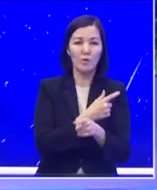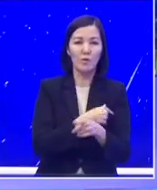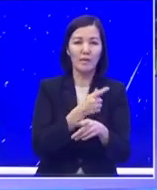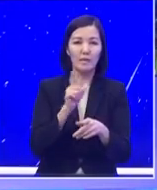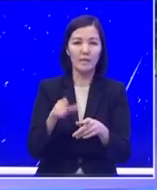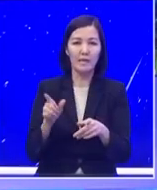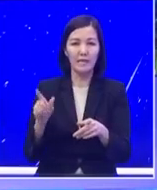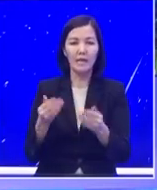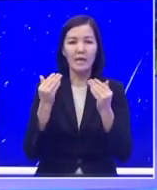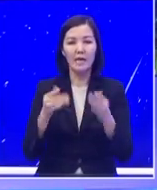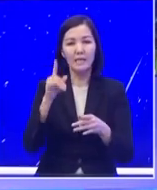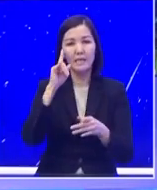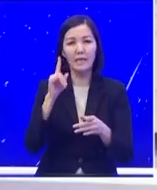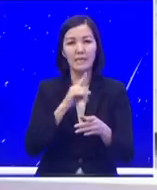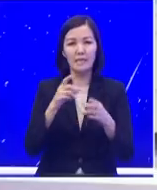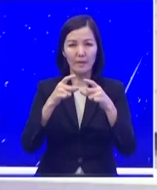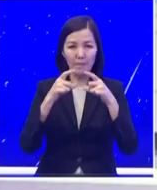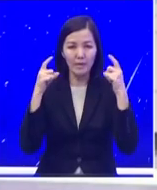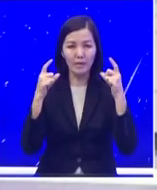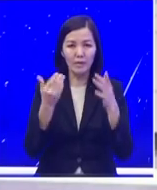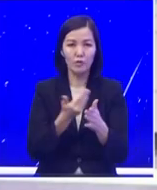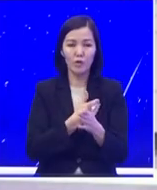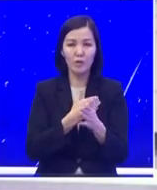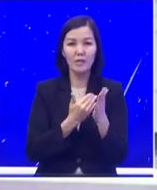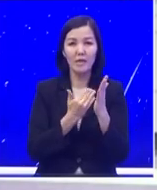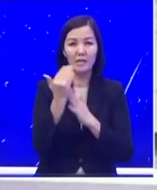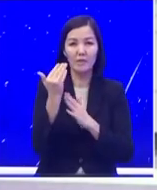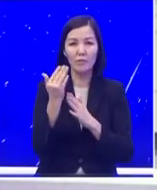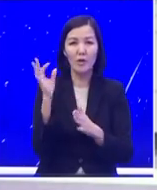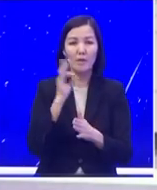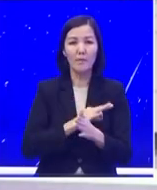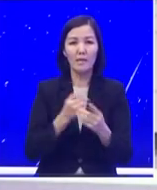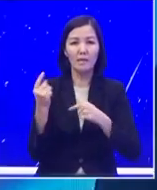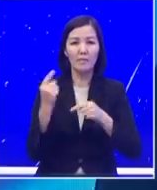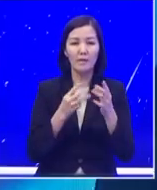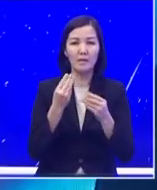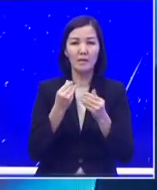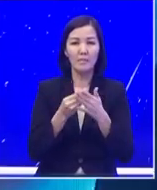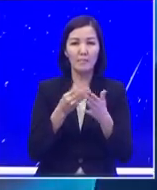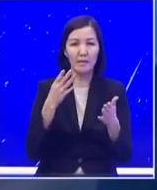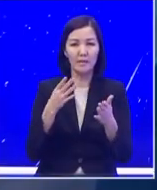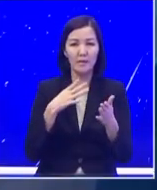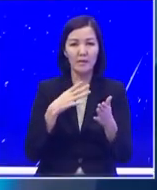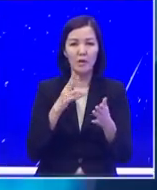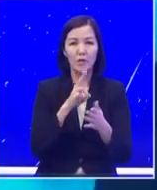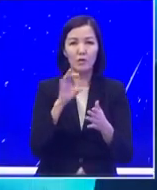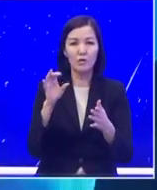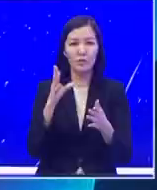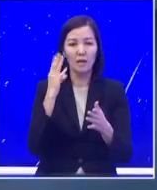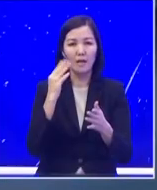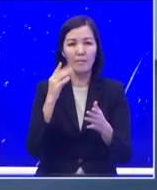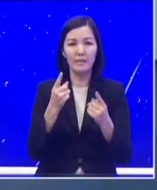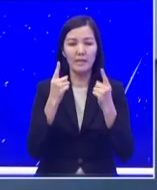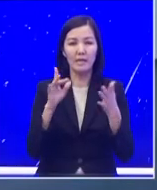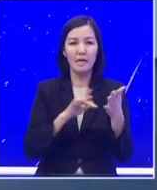дәрігерлері. Қазір елімізде маскаға сұраныс артып тұр. Осыны пайдаланып, кәсіпкерлер бағаны шарықтатып жіберген. Нұр-Султан, Алматы сияқты